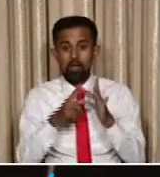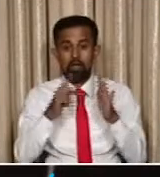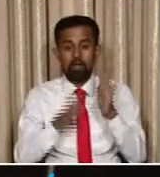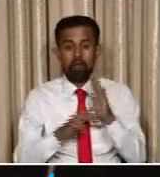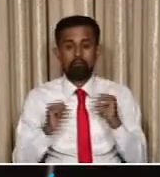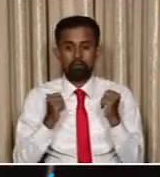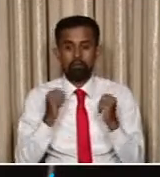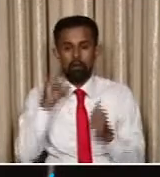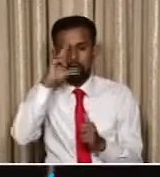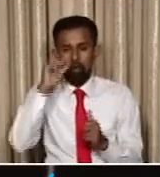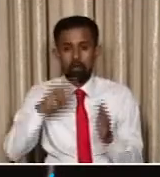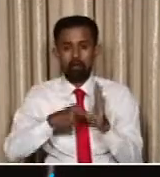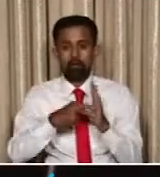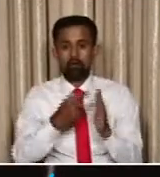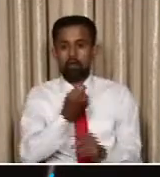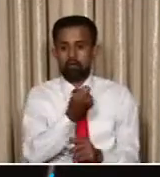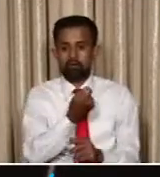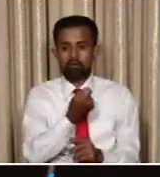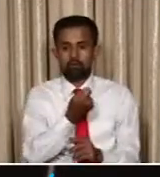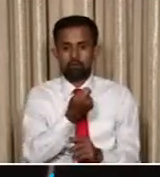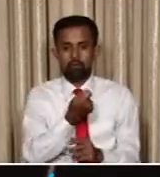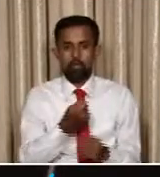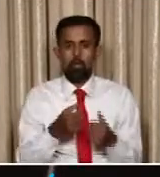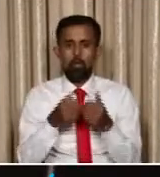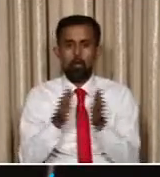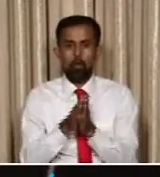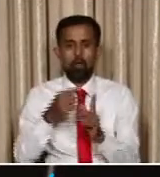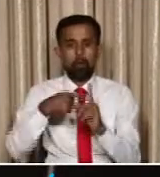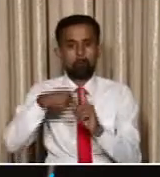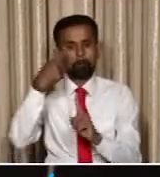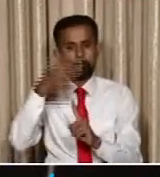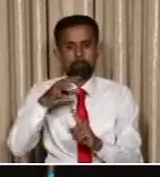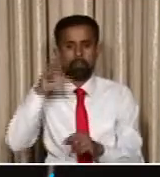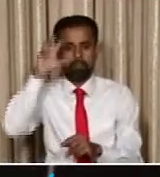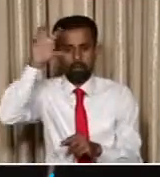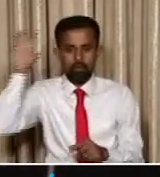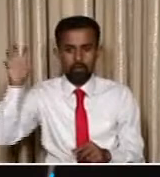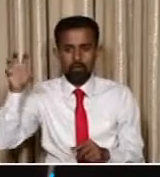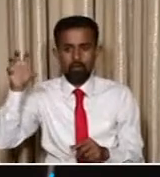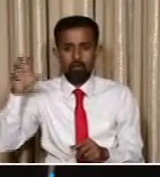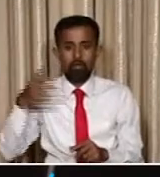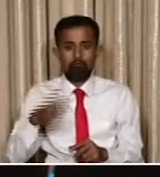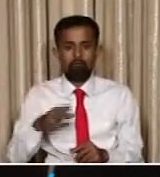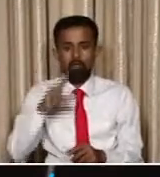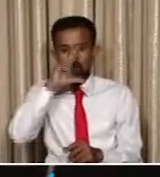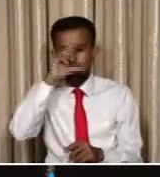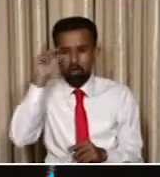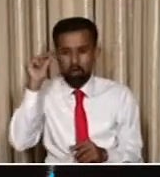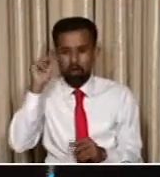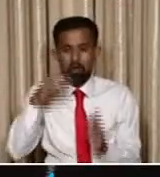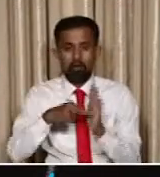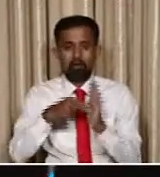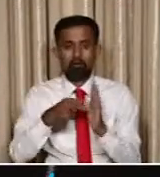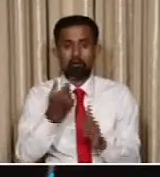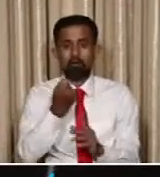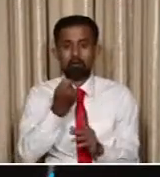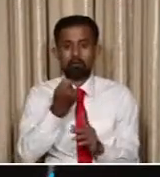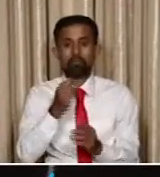රාත්‍රී ආර්ථිකය ඕනම දියුණු වෙච්ච රටක දියුණු වෙලා තියෙන රාත්‍රී ආර්ථිකය තියෙන